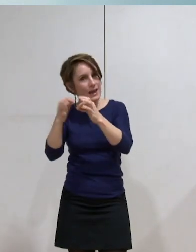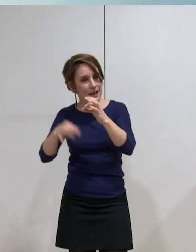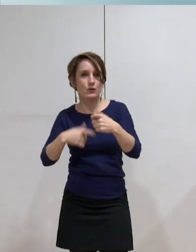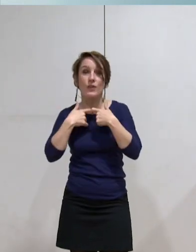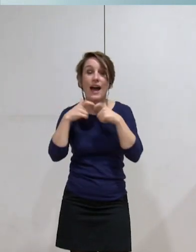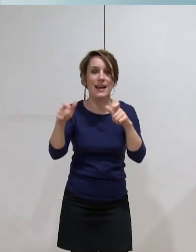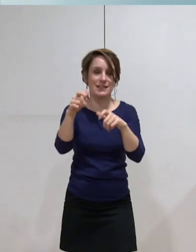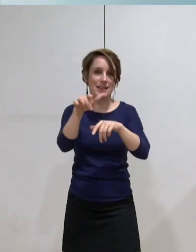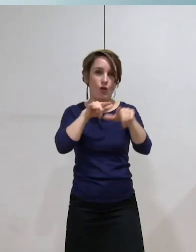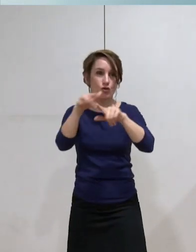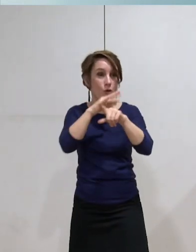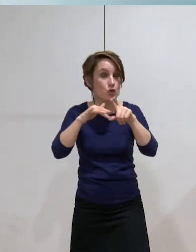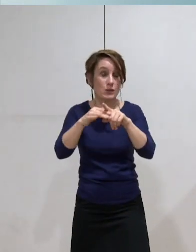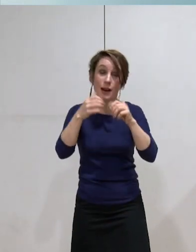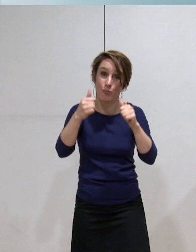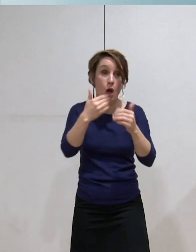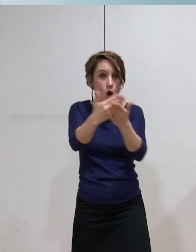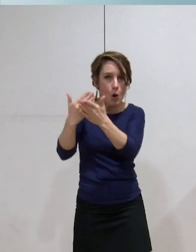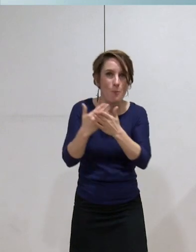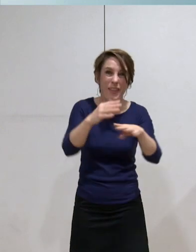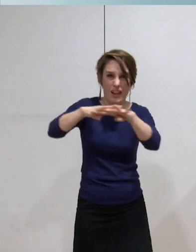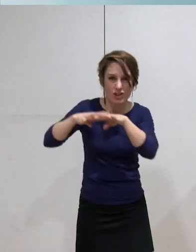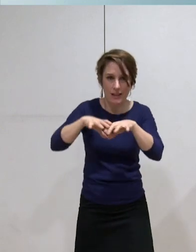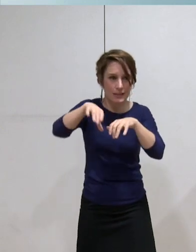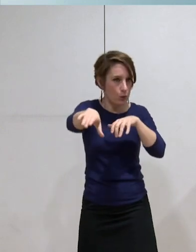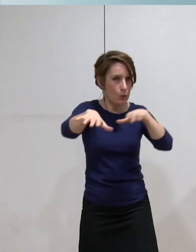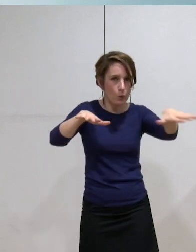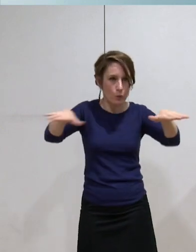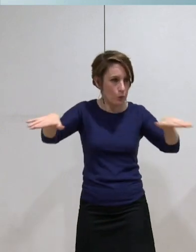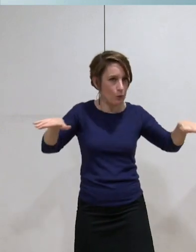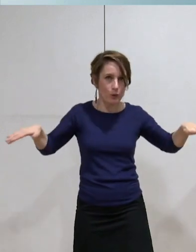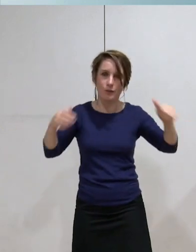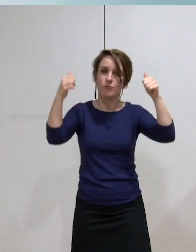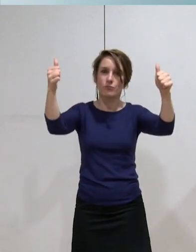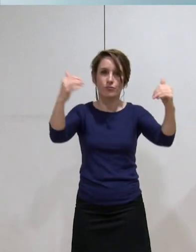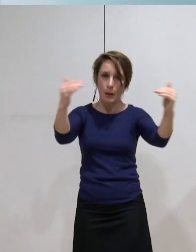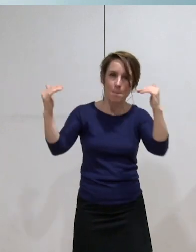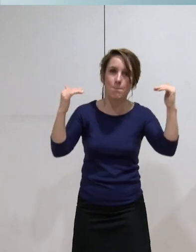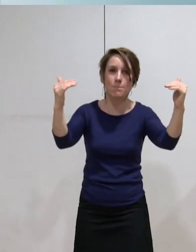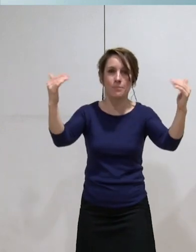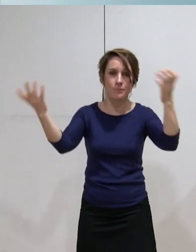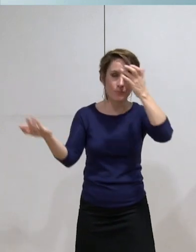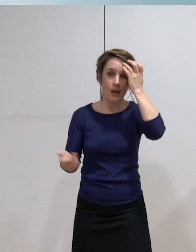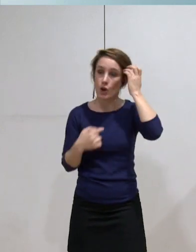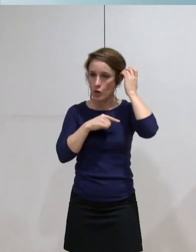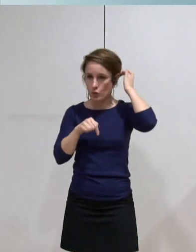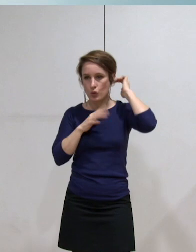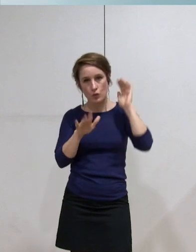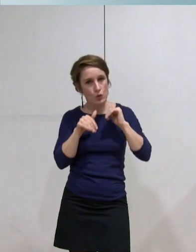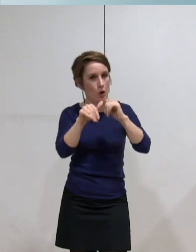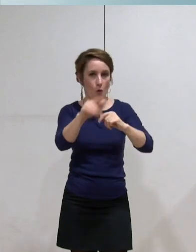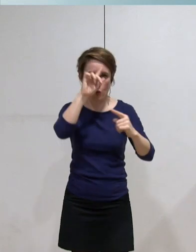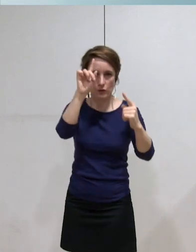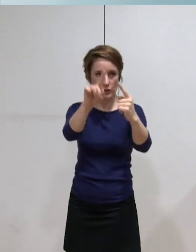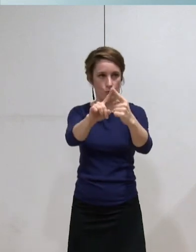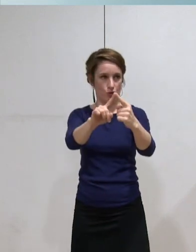ville ainsi que pour sa répartition donc que les choses soient claires sur le logement social nous poursuivons ainsi que c'est dit le objectif de la loi nous le